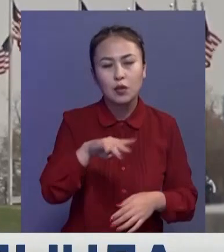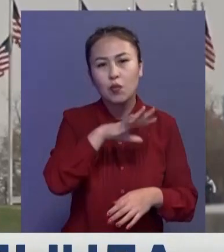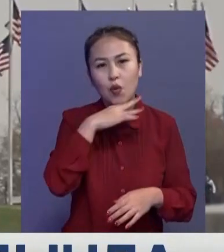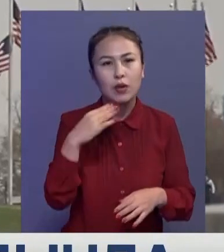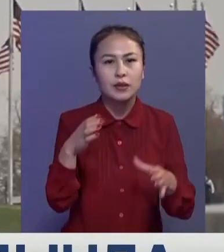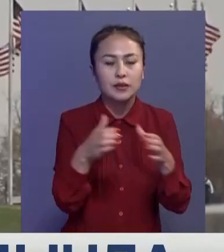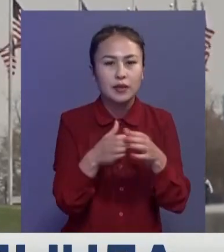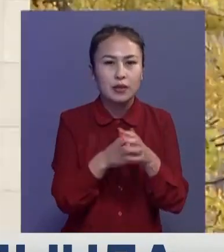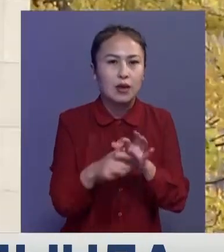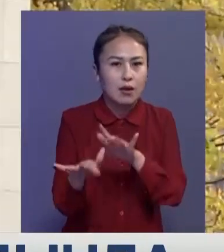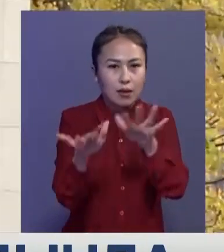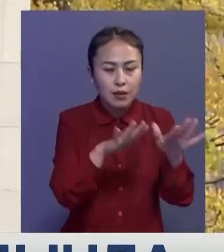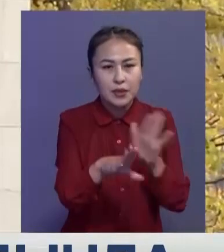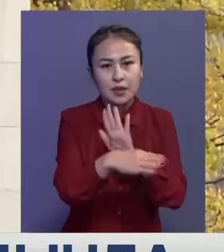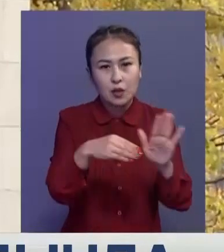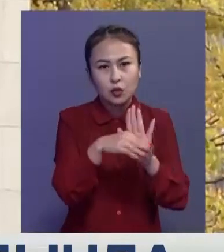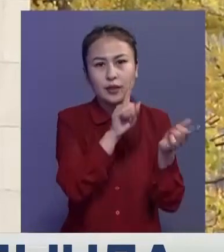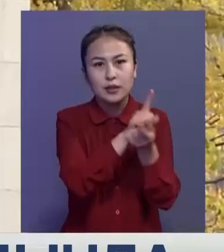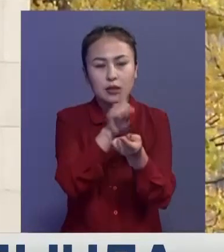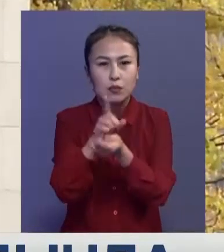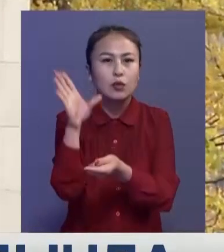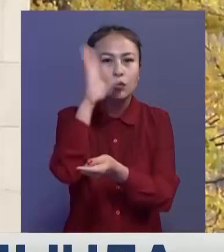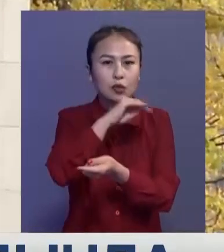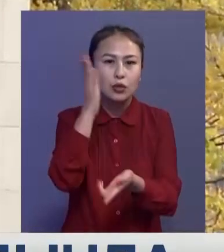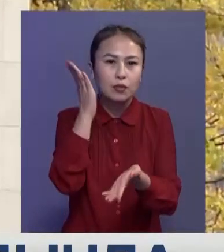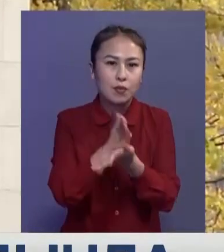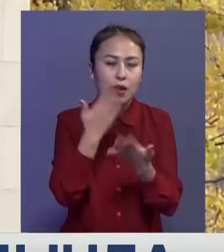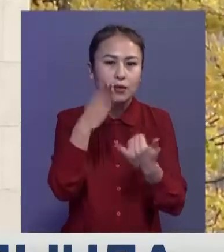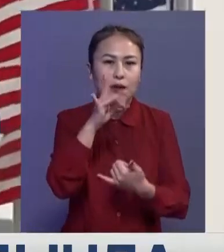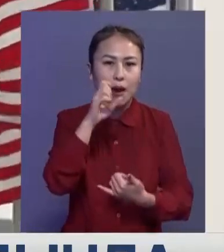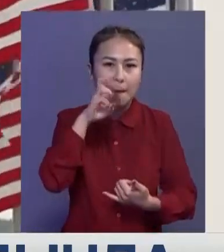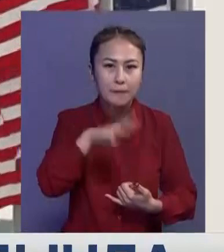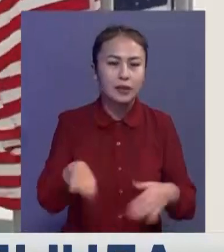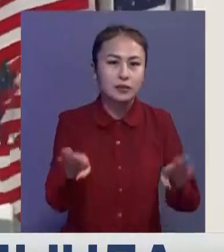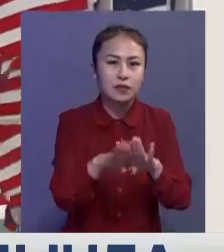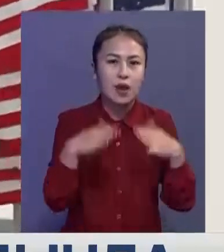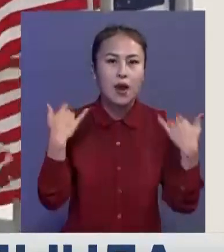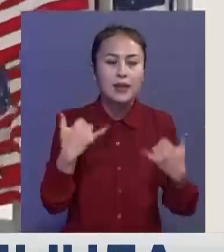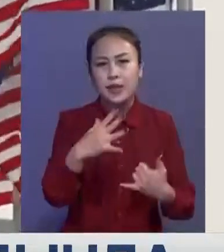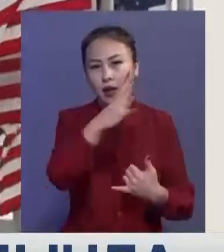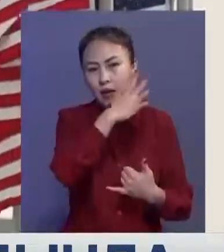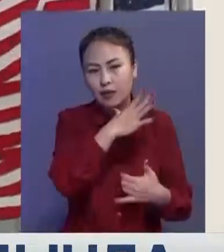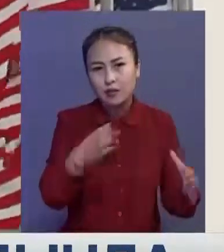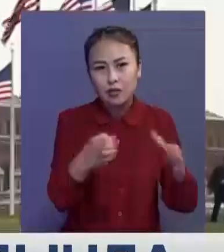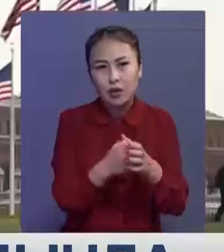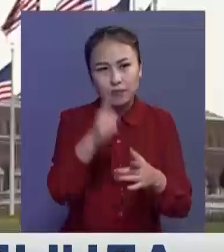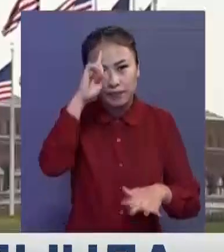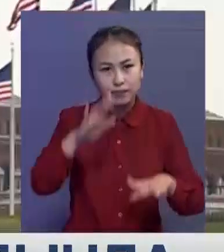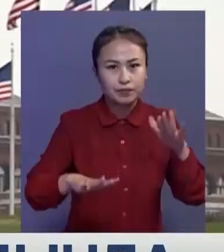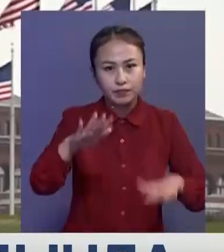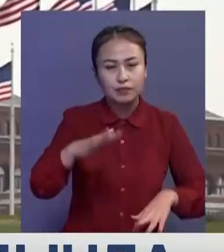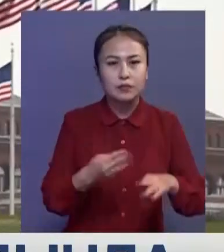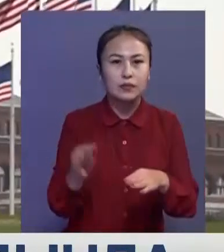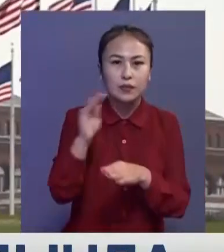маңызды штаттарды аралап сайлаушылармен кездесіп үлгерді. Маңызды дейтінім Трамп пен Байден мына қазіргі кезде күмән туғызатын, яғни swing state